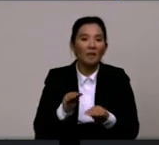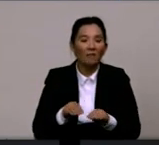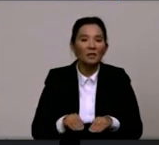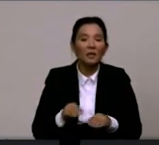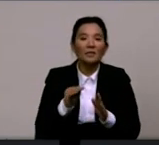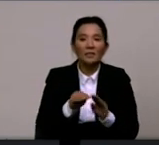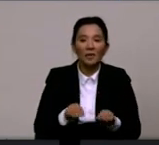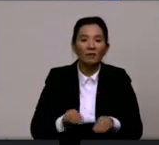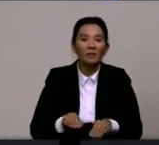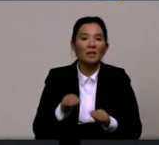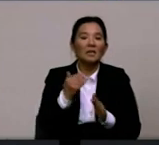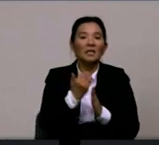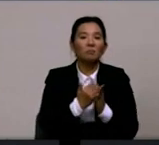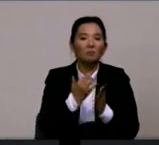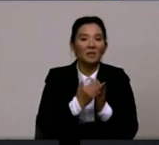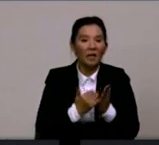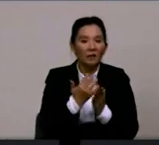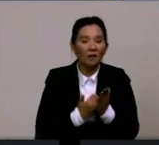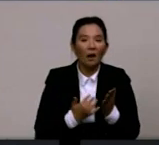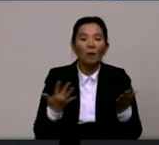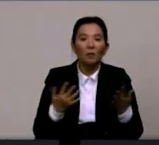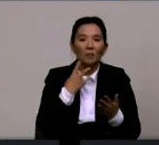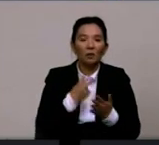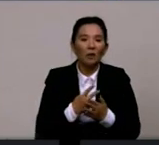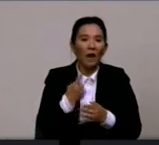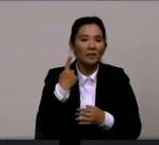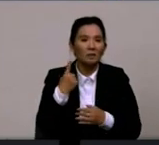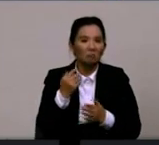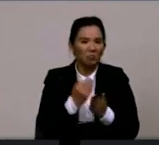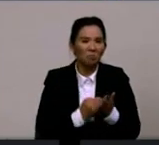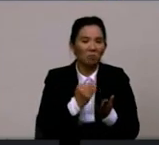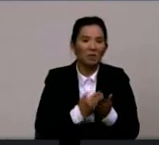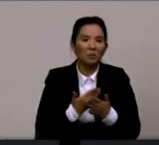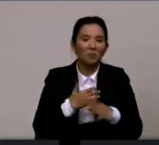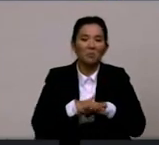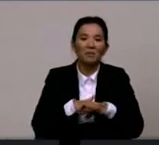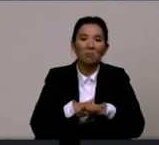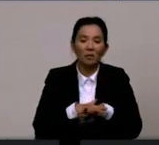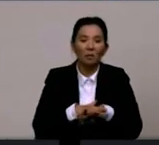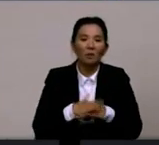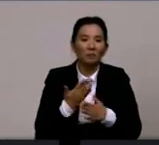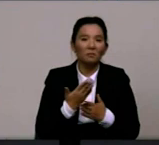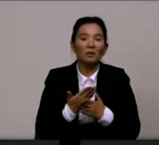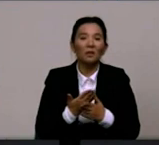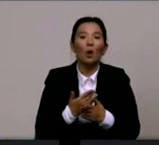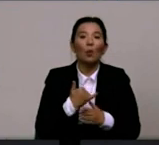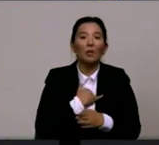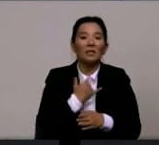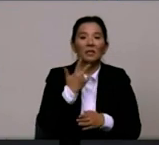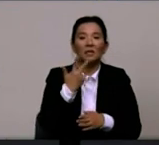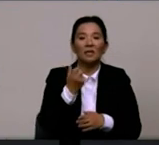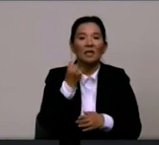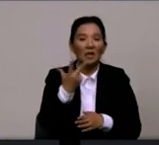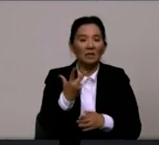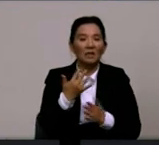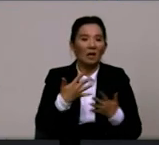расписание? Ну, посмотрите, вот какой-то один предмет, да, взяли, ну, математику. У нас